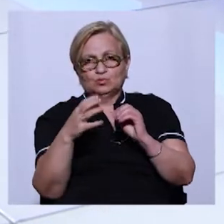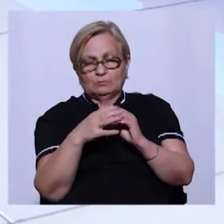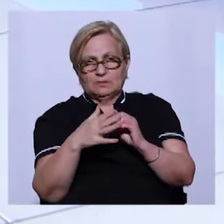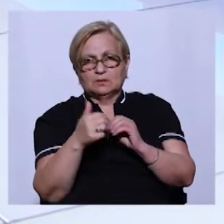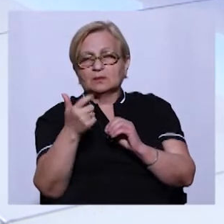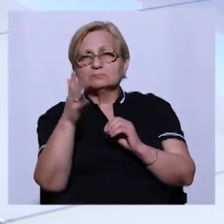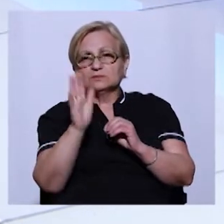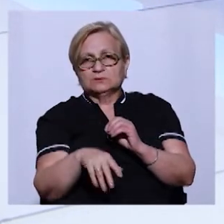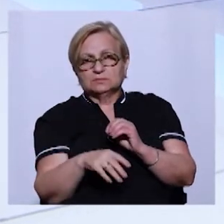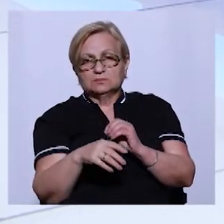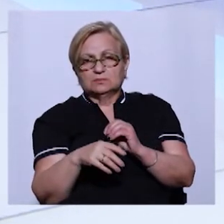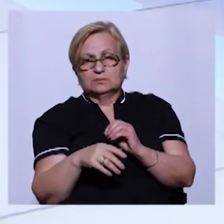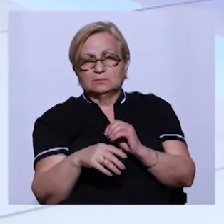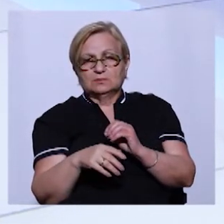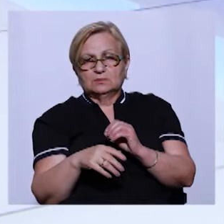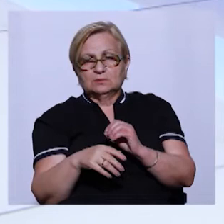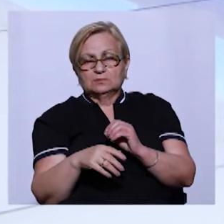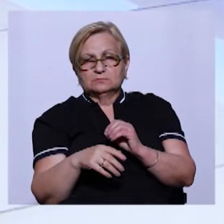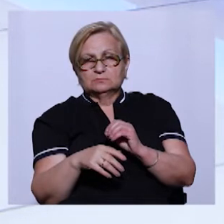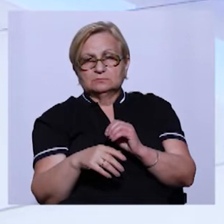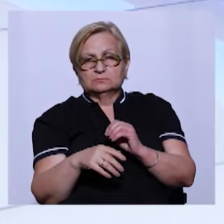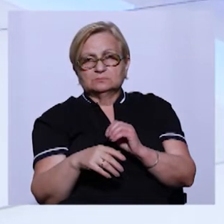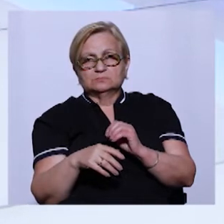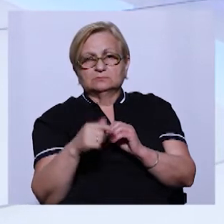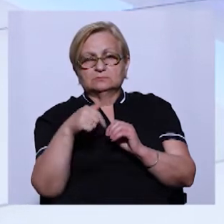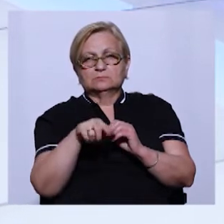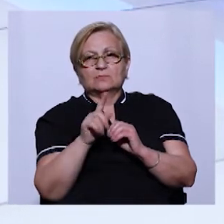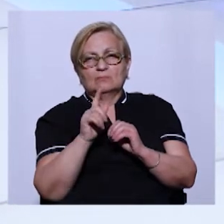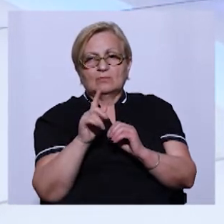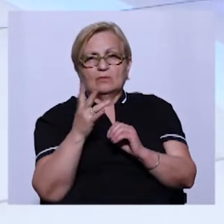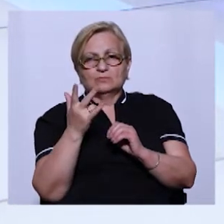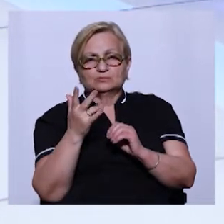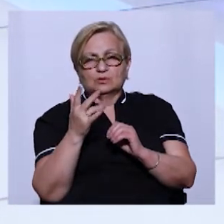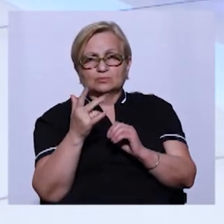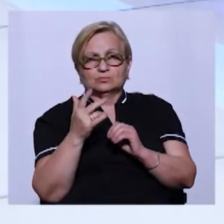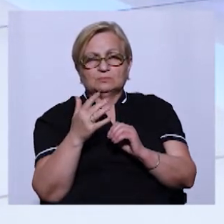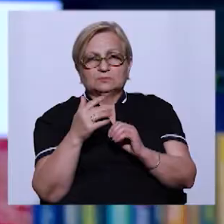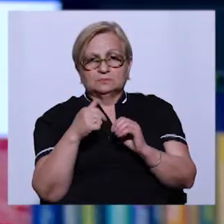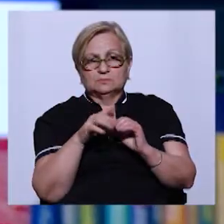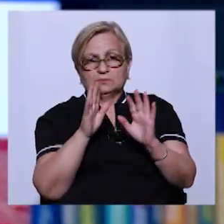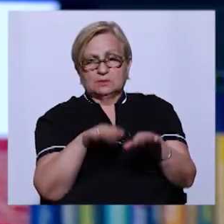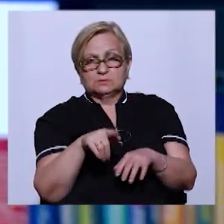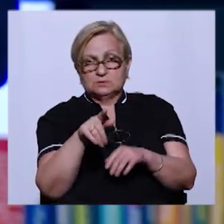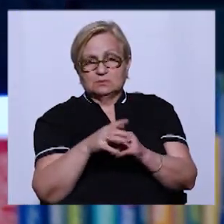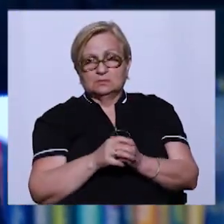დარჩა? 50-ს გამოკლებული 15. ეს არის 35. ხომ?